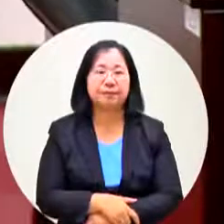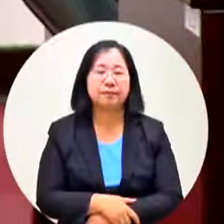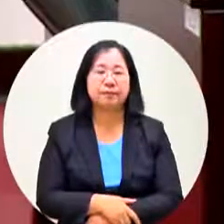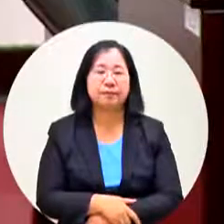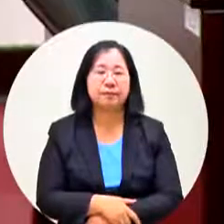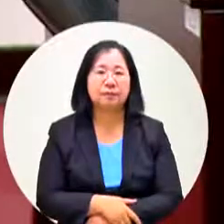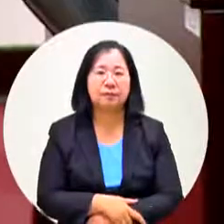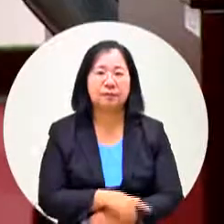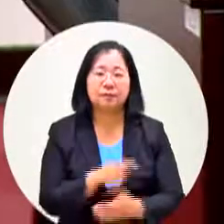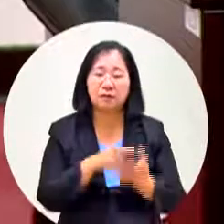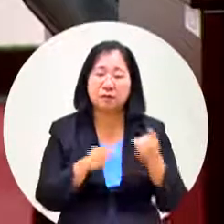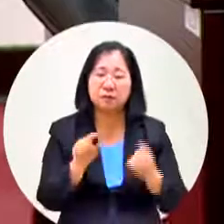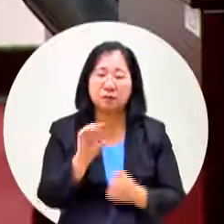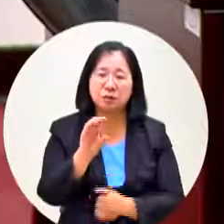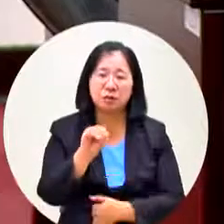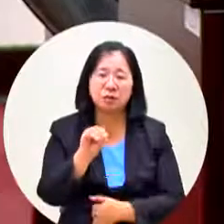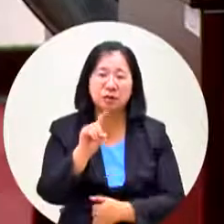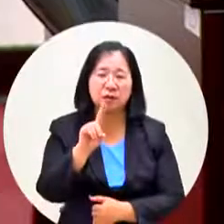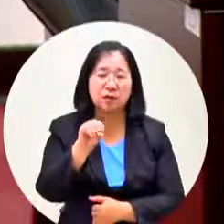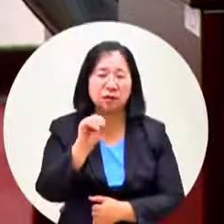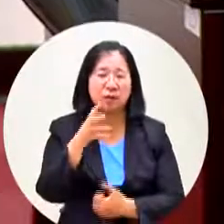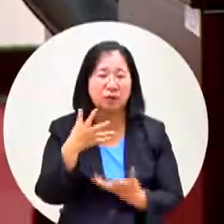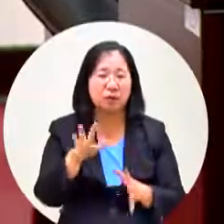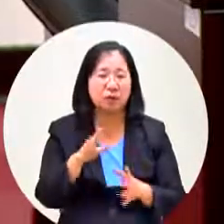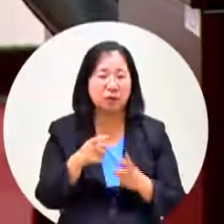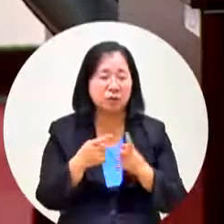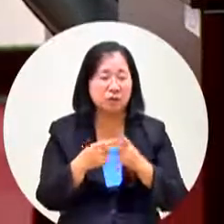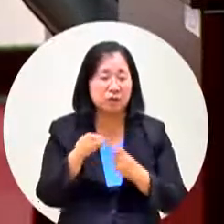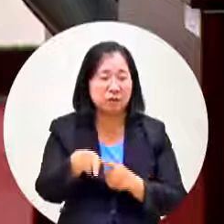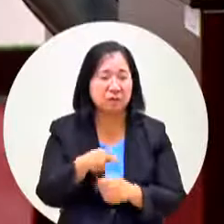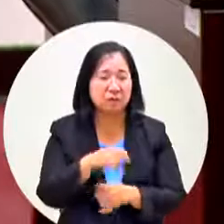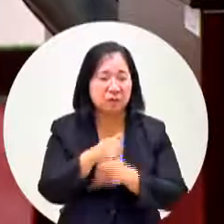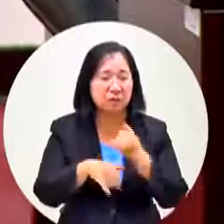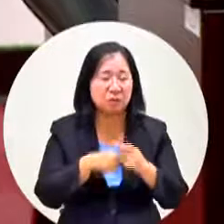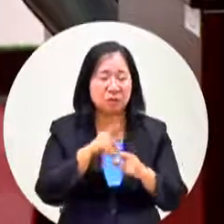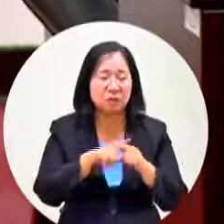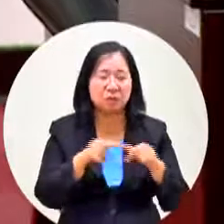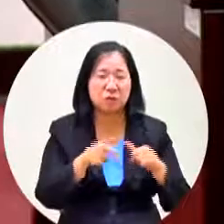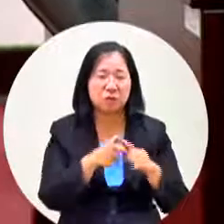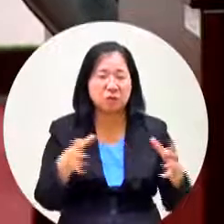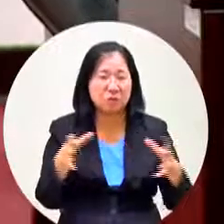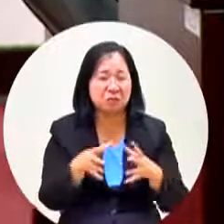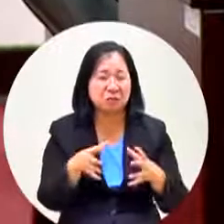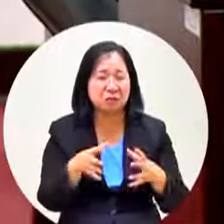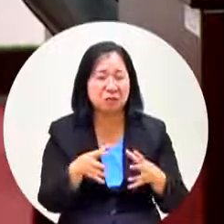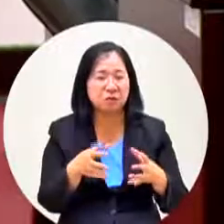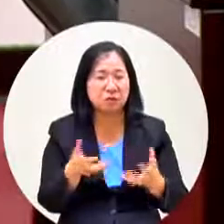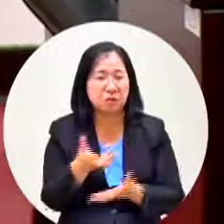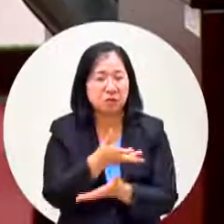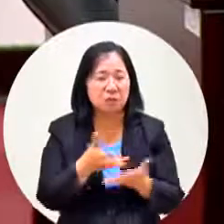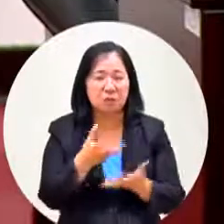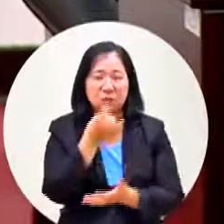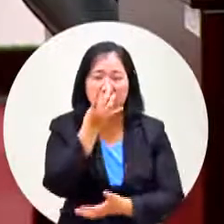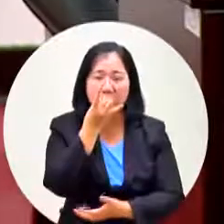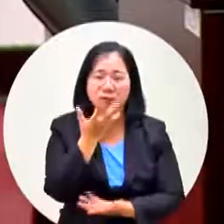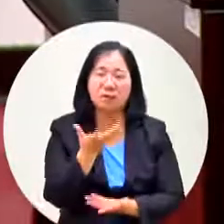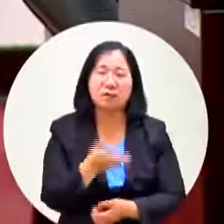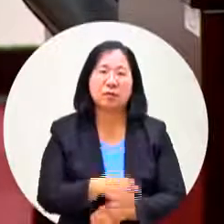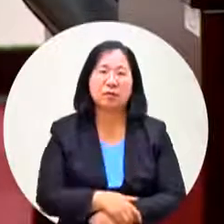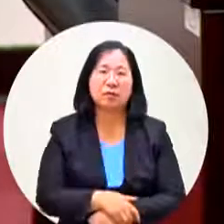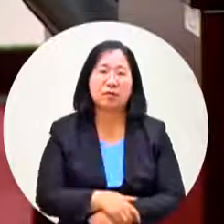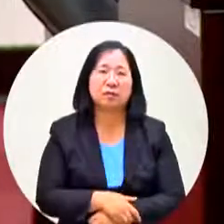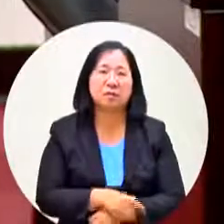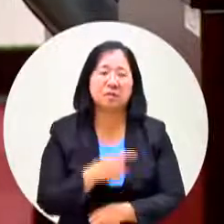啊，拢无活动中心啦吼，啊无活动中心吼，你未来要叫这个里面